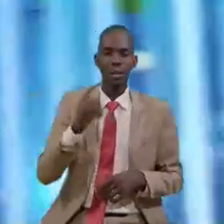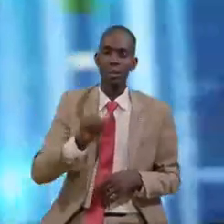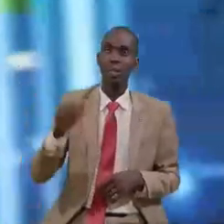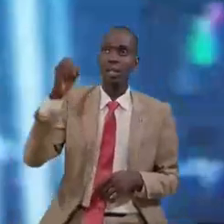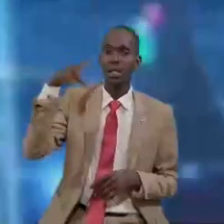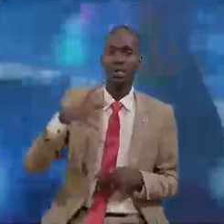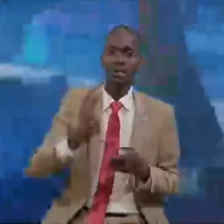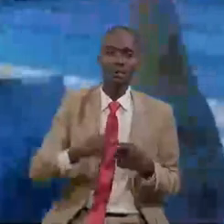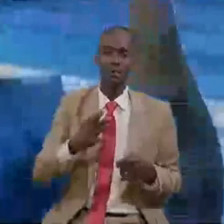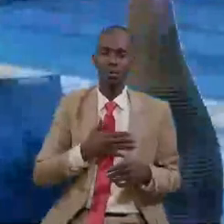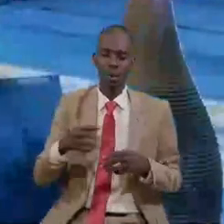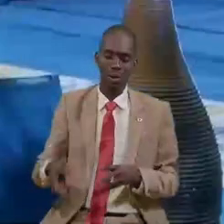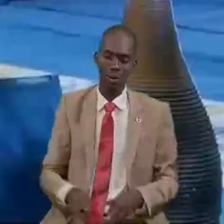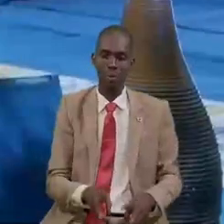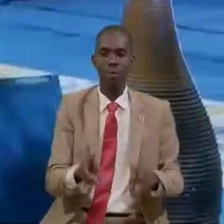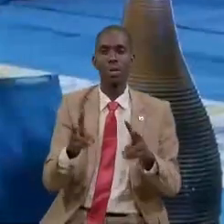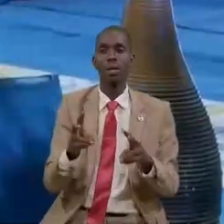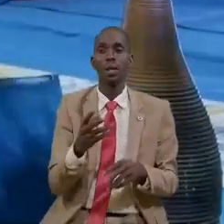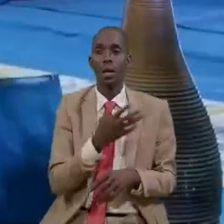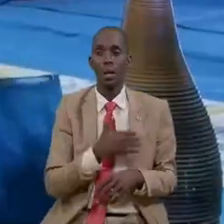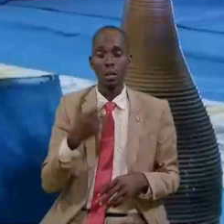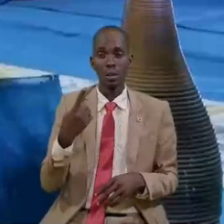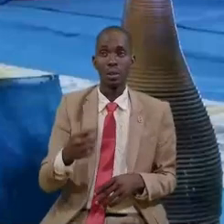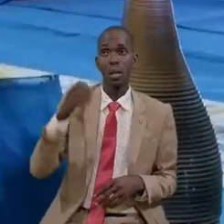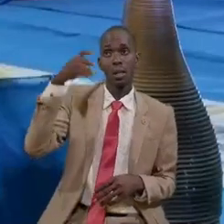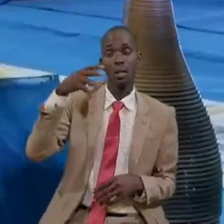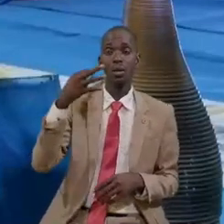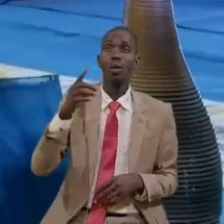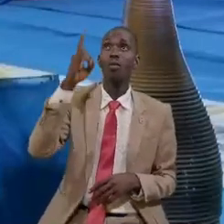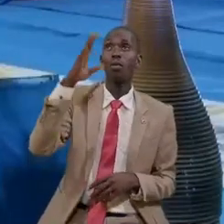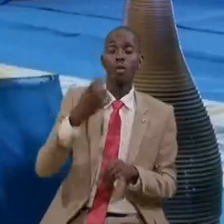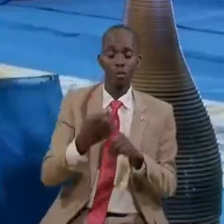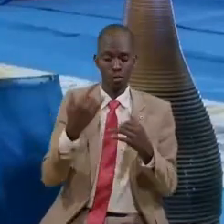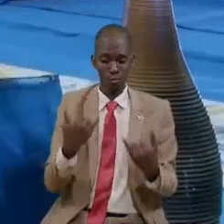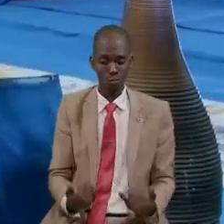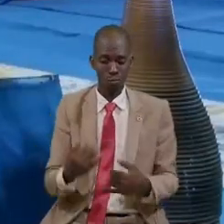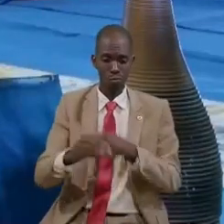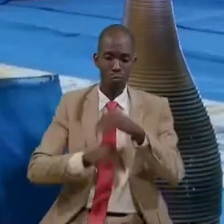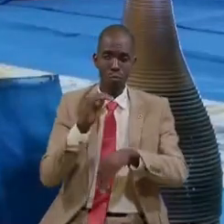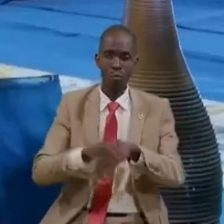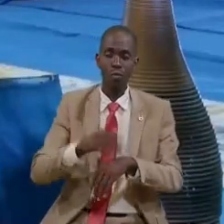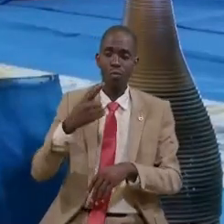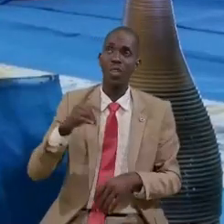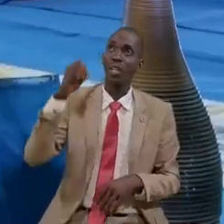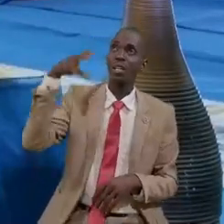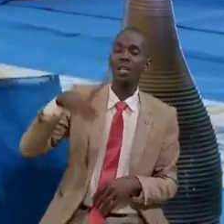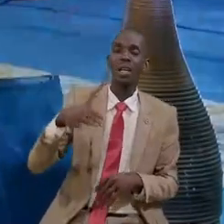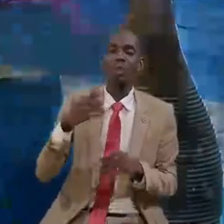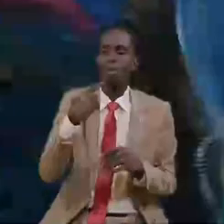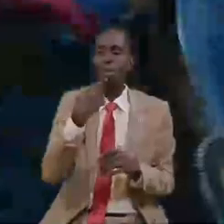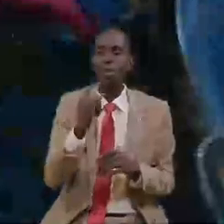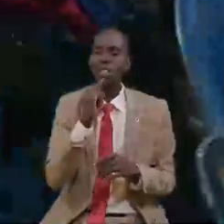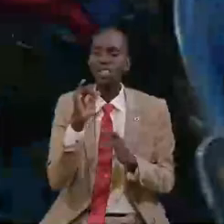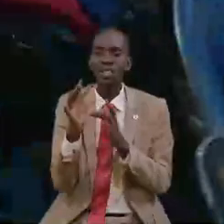mon sentier. Et la lumière de Dieu, à partir de ce jour, la lumière de Jésus, comme vous le